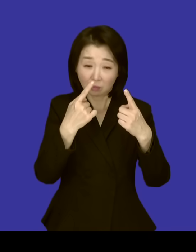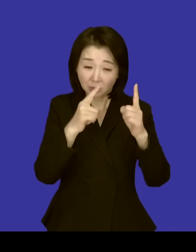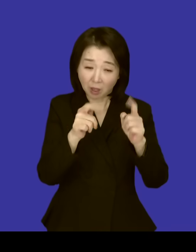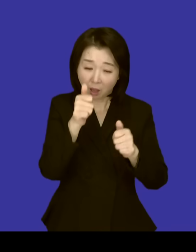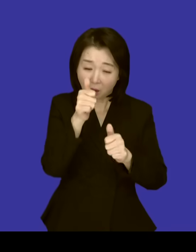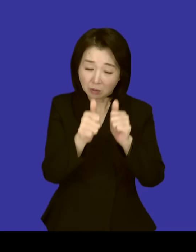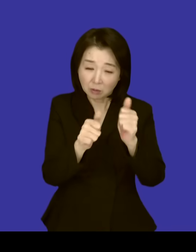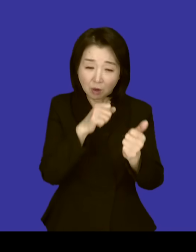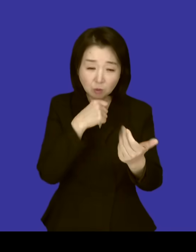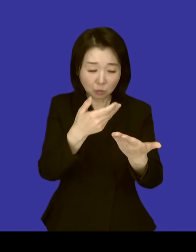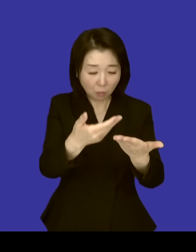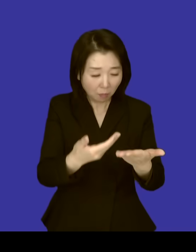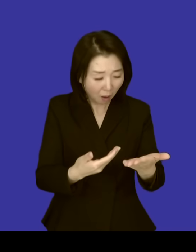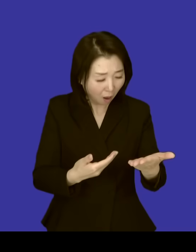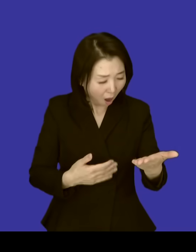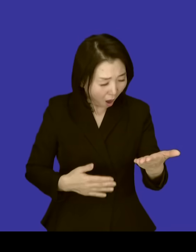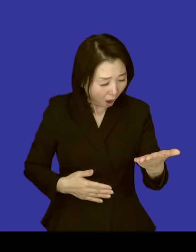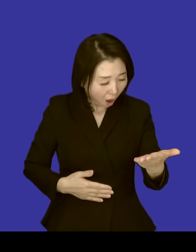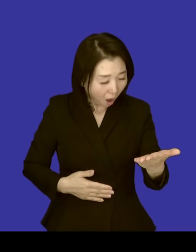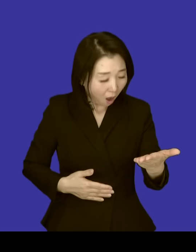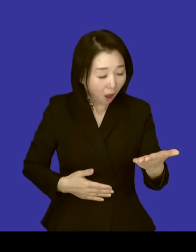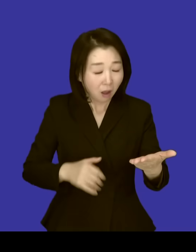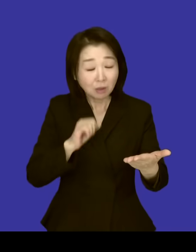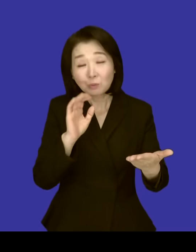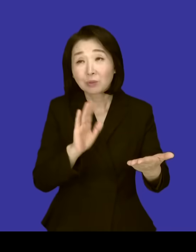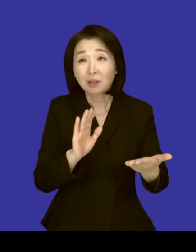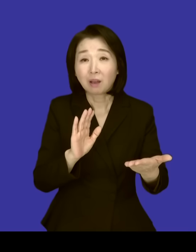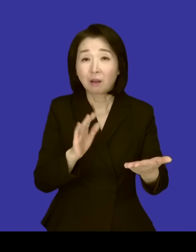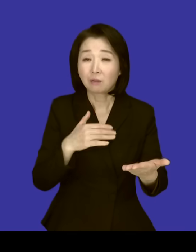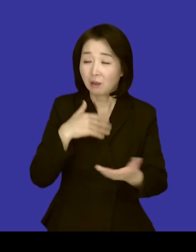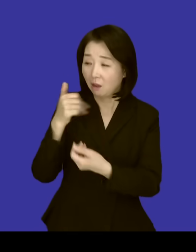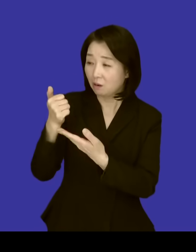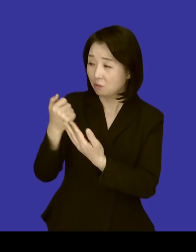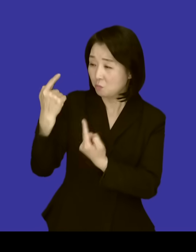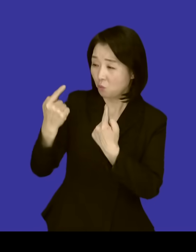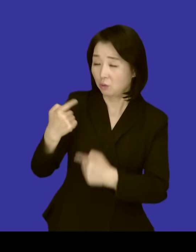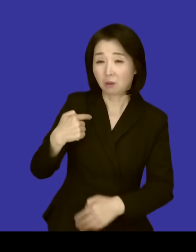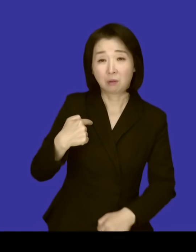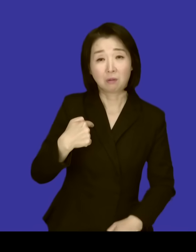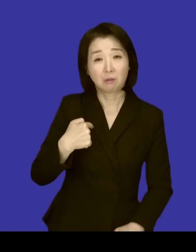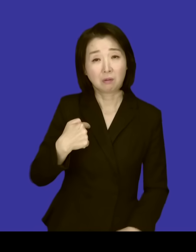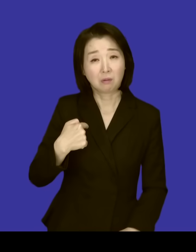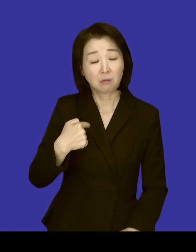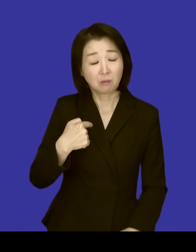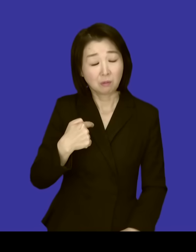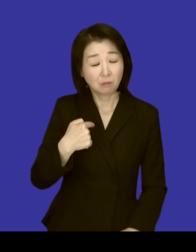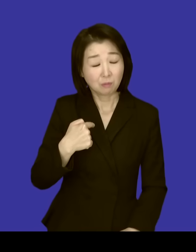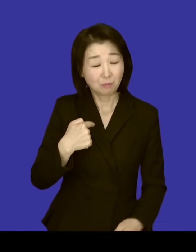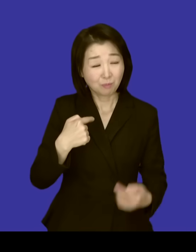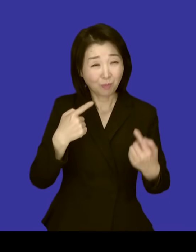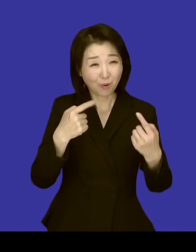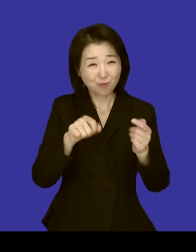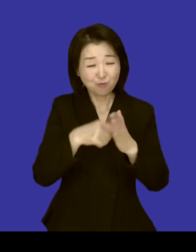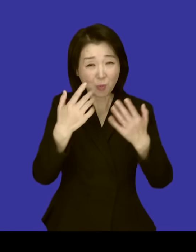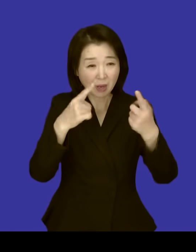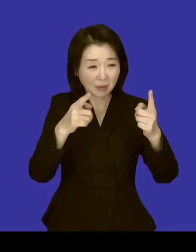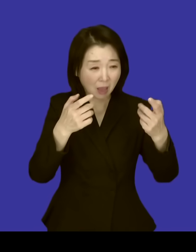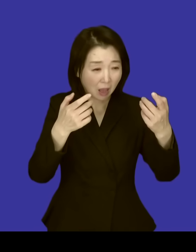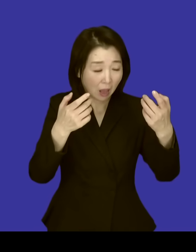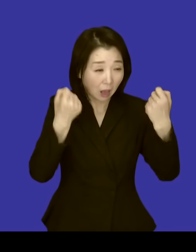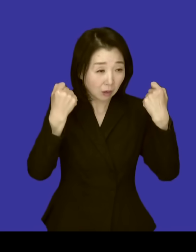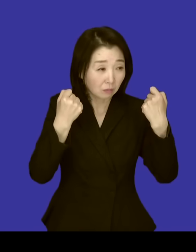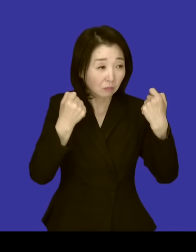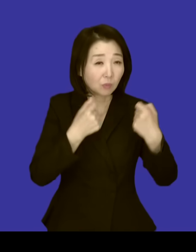추리고 있는 내 모습을 보니까 아, 내가 하나님보다 약간 그런 학벌 타이틀? 약간 이런 거에